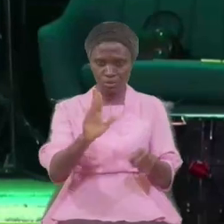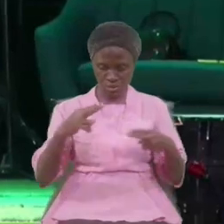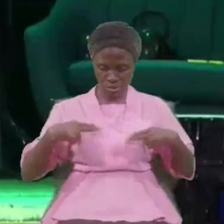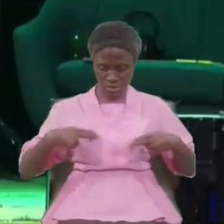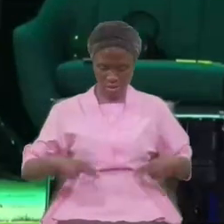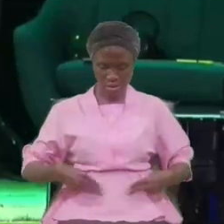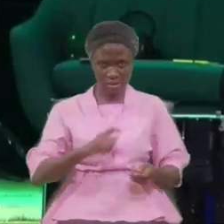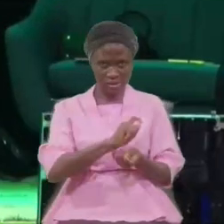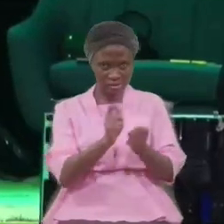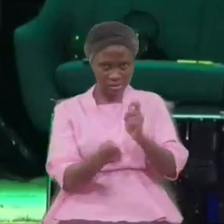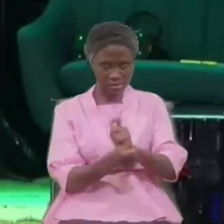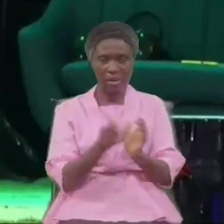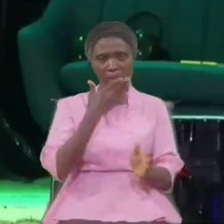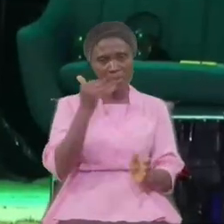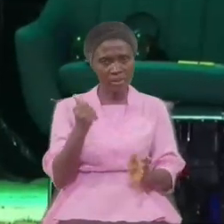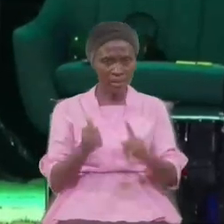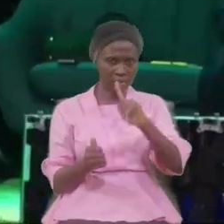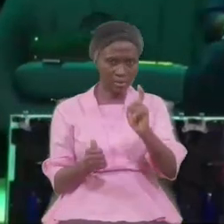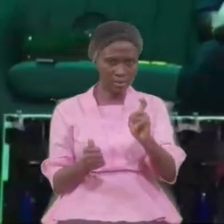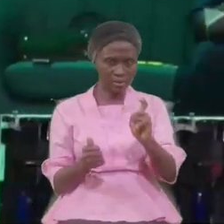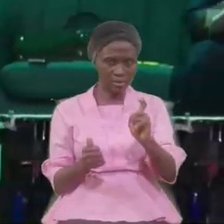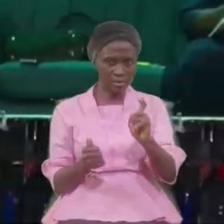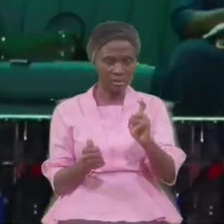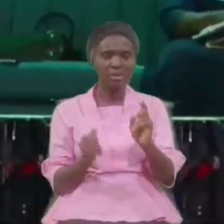Votre santé peut-elle se changer en meilleur?